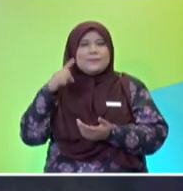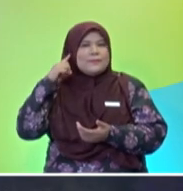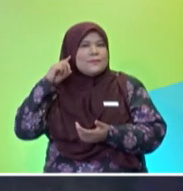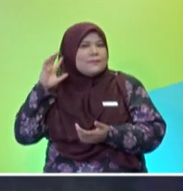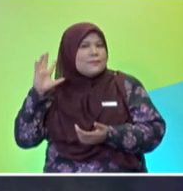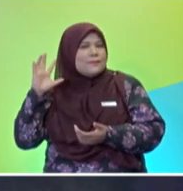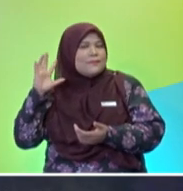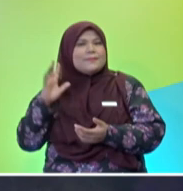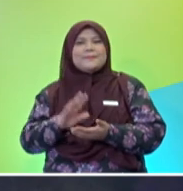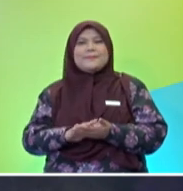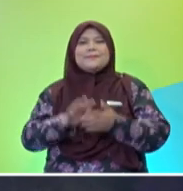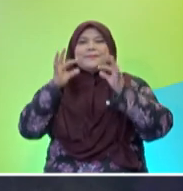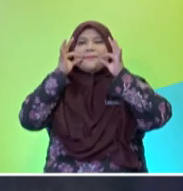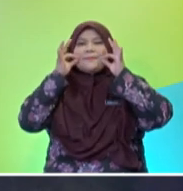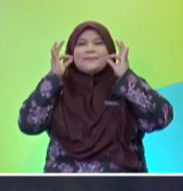kucing